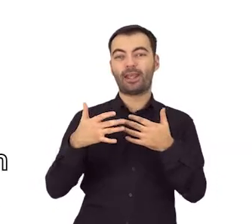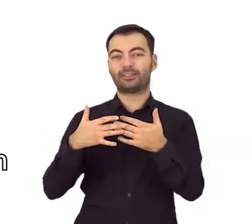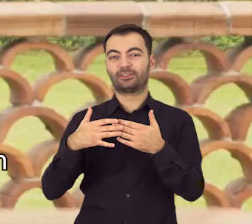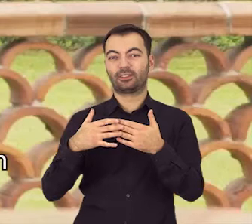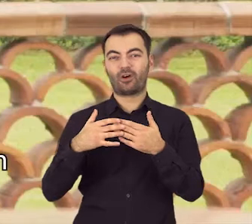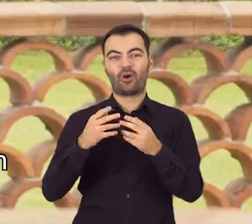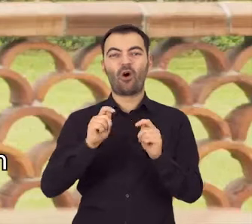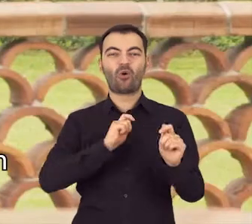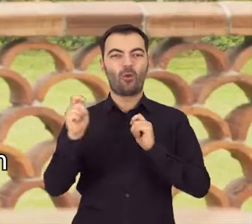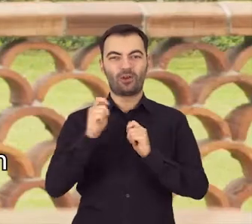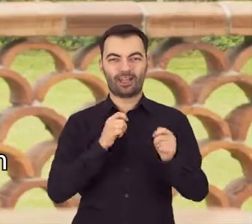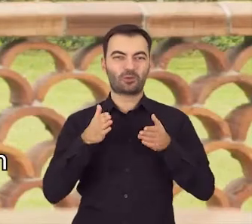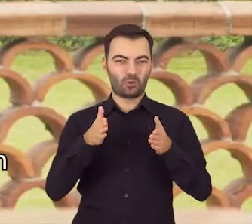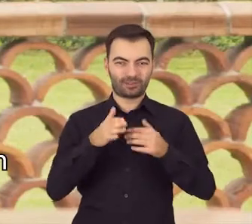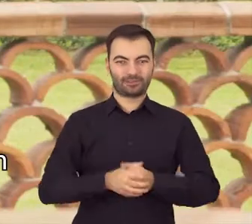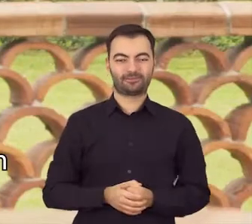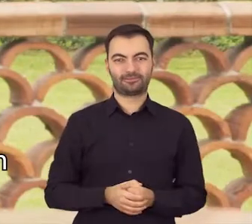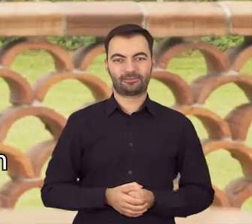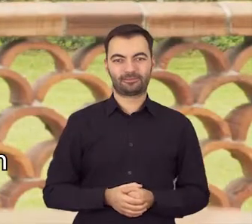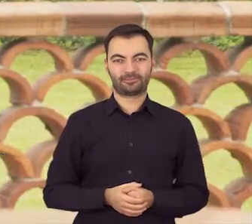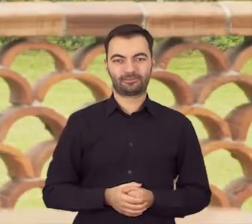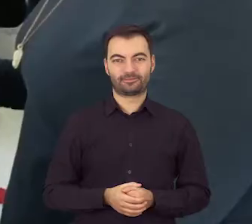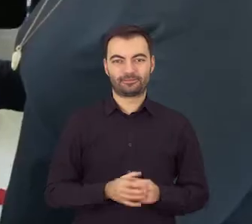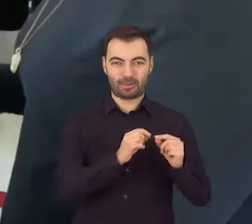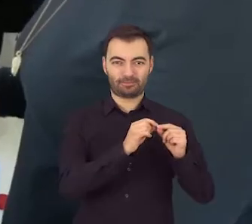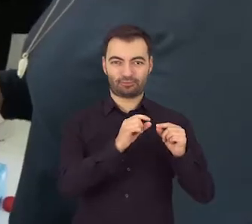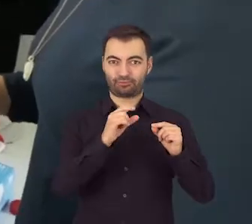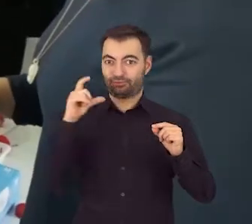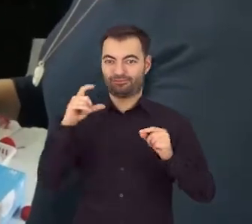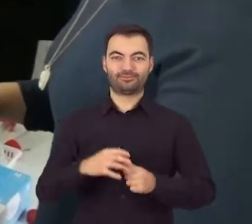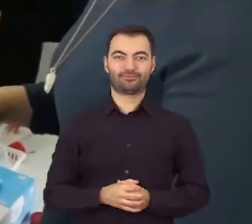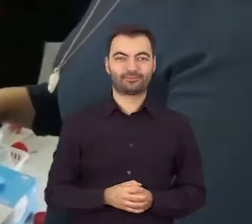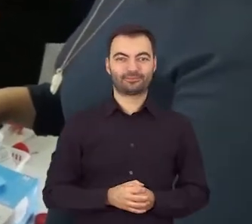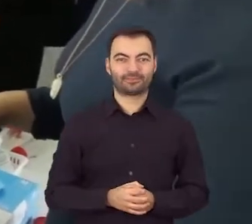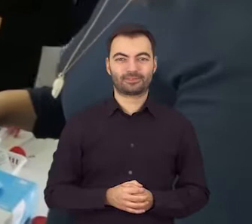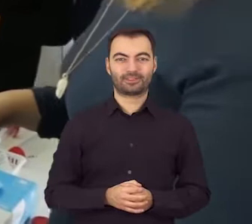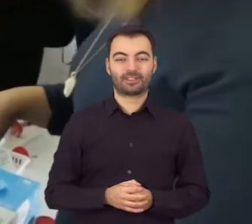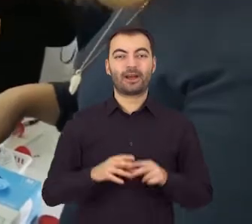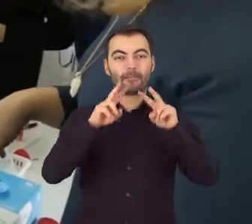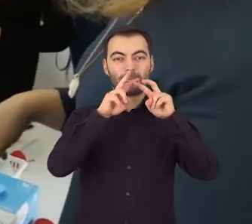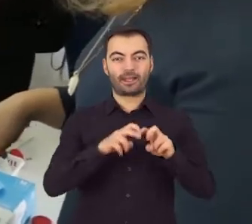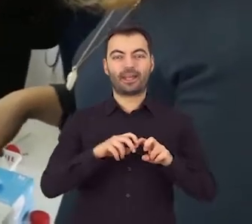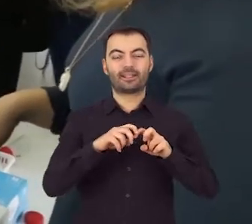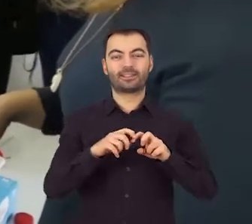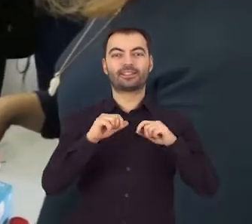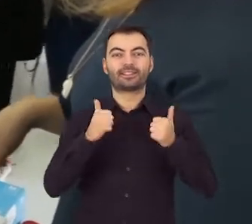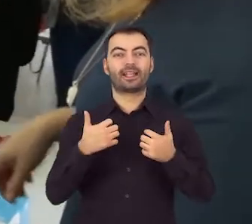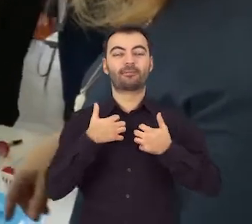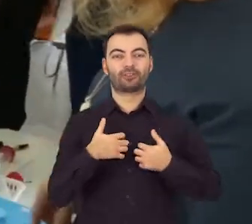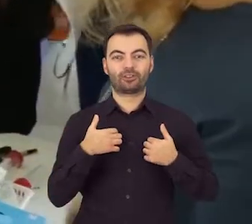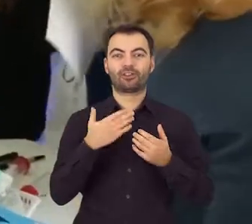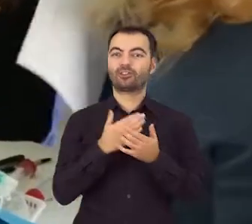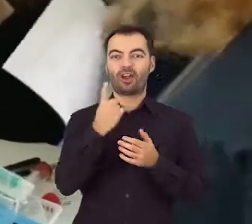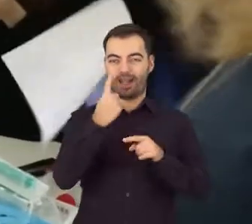arterii komunikacyjnych otaczających pałac. Badanie stanu środowiska to tylko jedna z